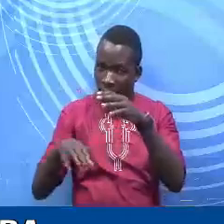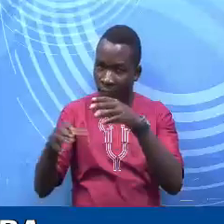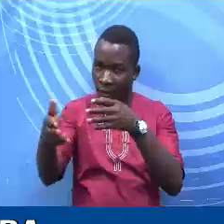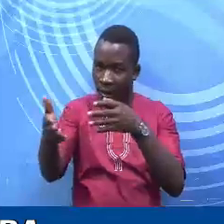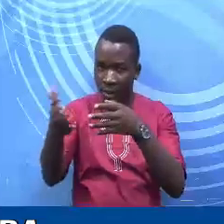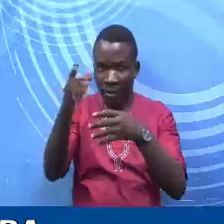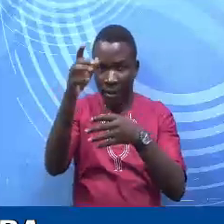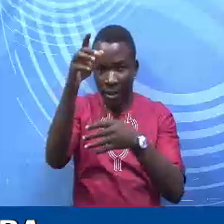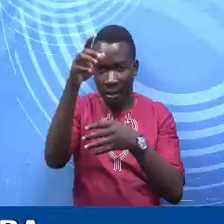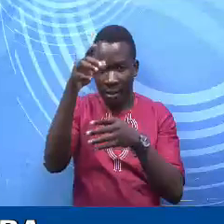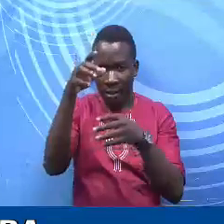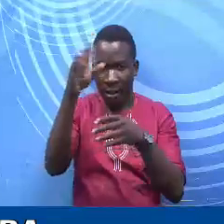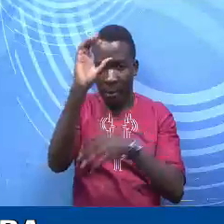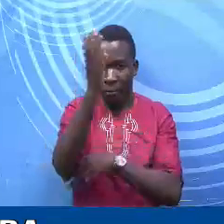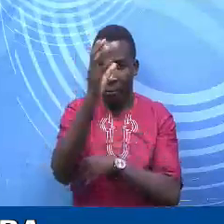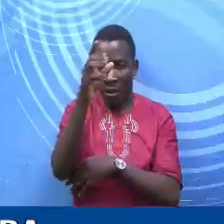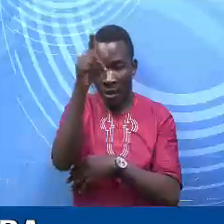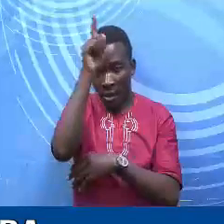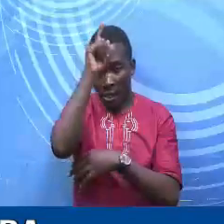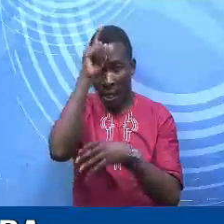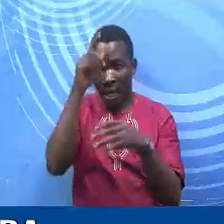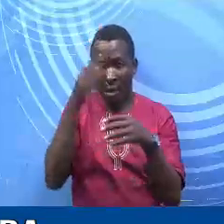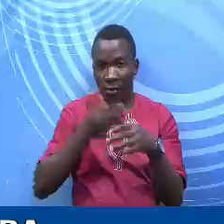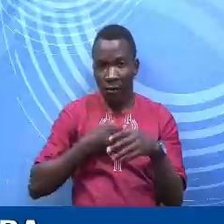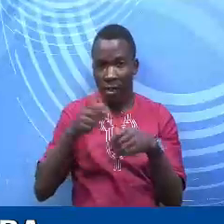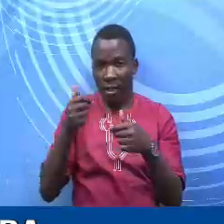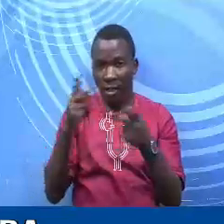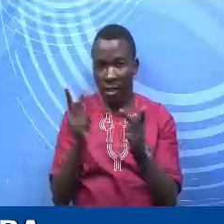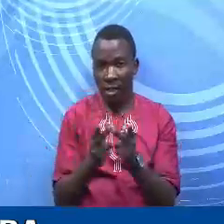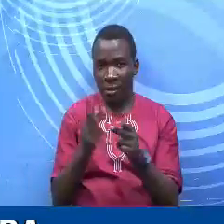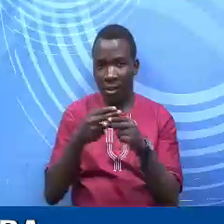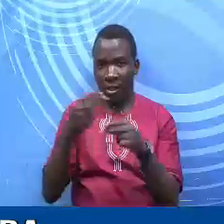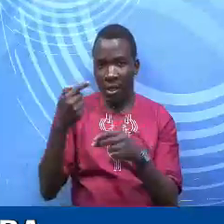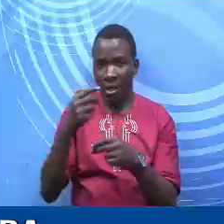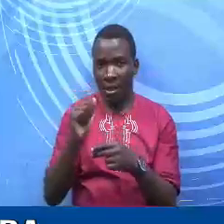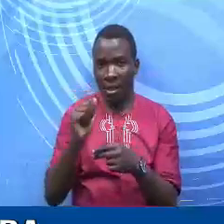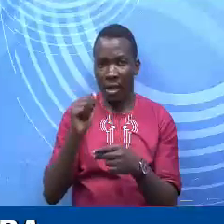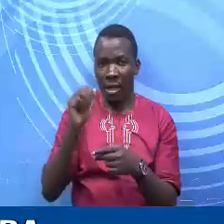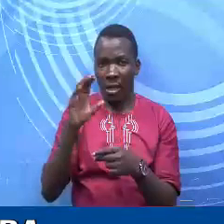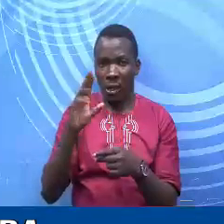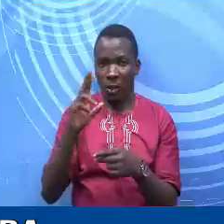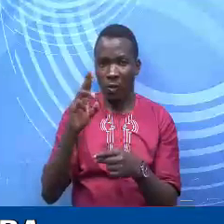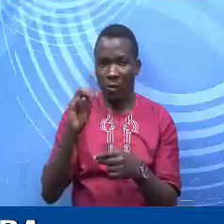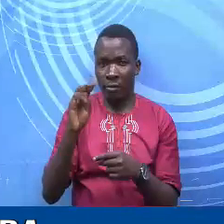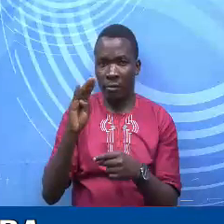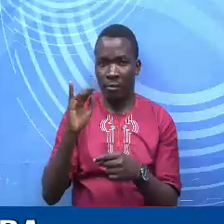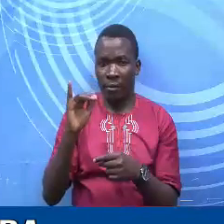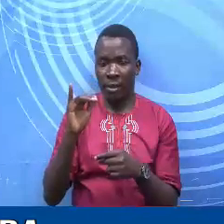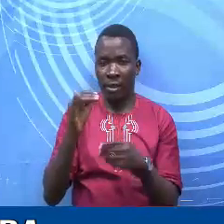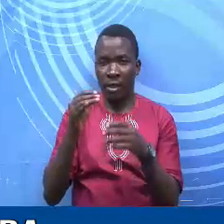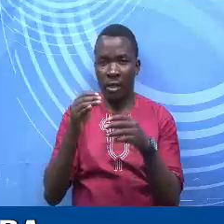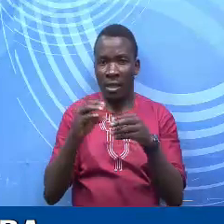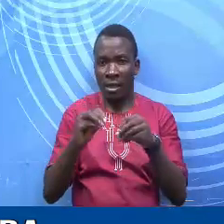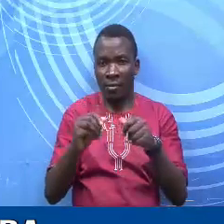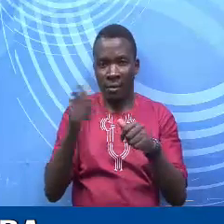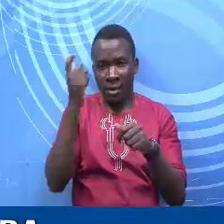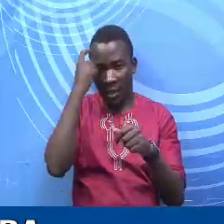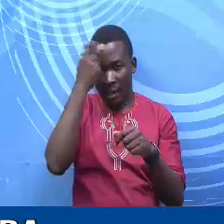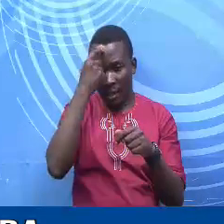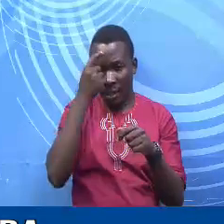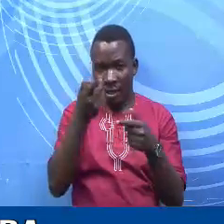site dufite y'ababiti gacumbi ari mu butaka bwa Leta. Kuvuga ngo uyu mushinga rwose ni mwiza kuko umuturage, no kuvuga ngo ni